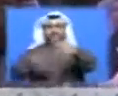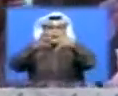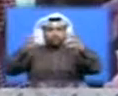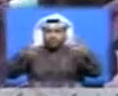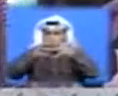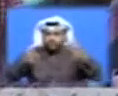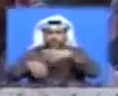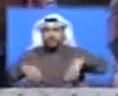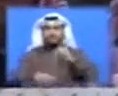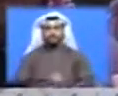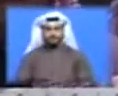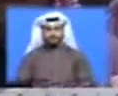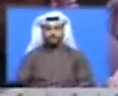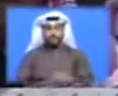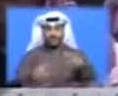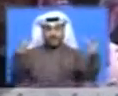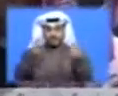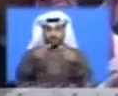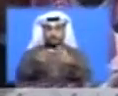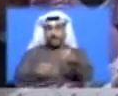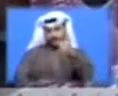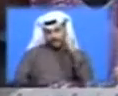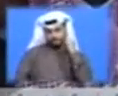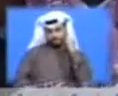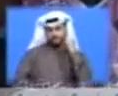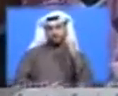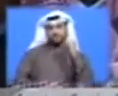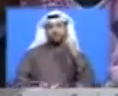اخواننا اعضاء مجلس الامه. اجتماع امس كان حاضر